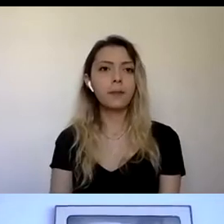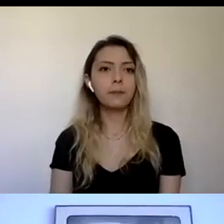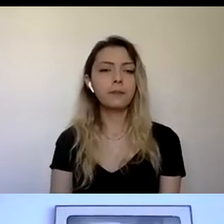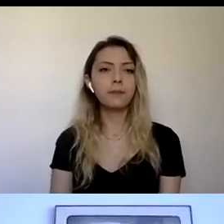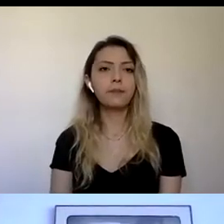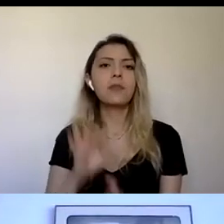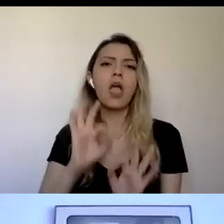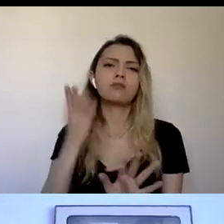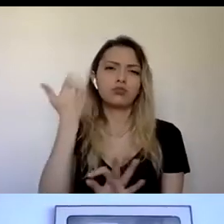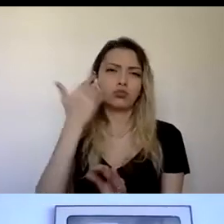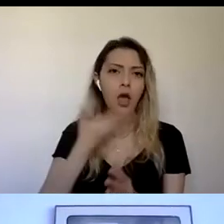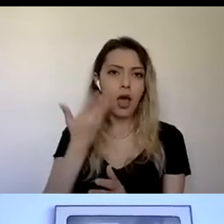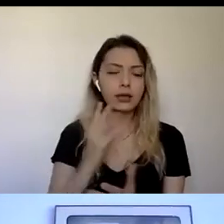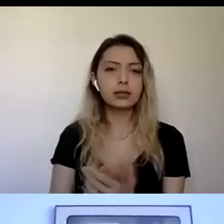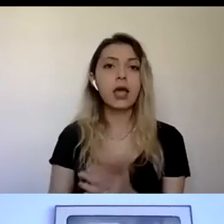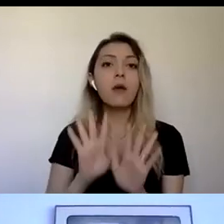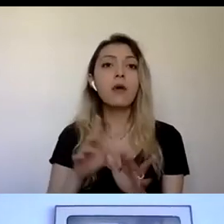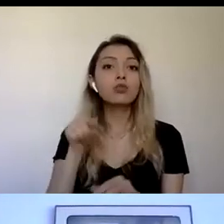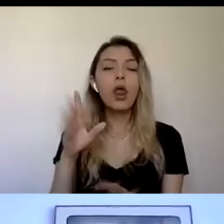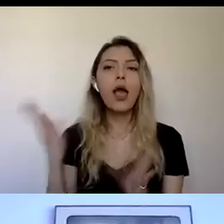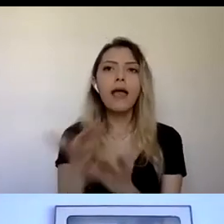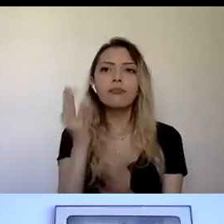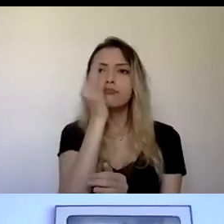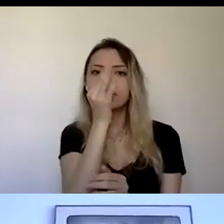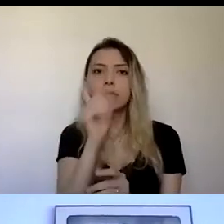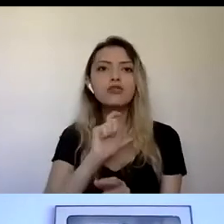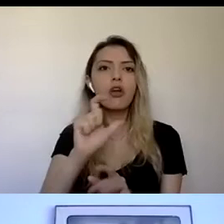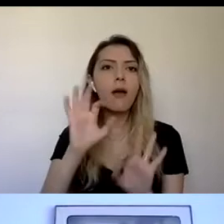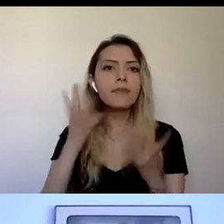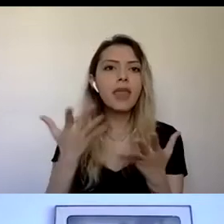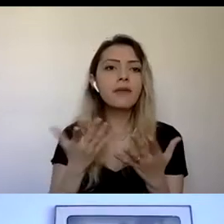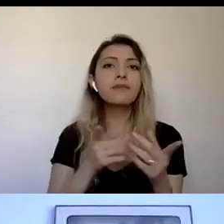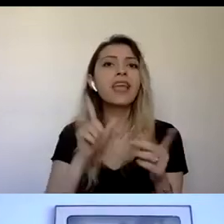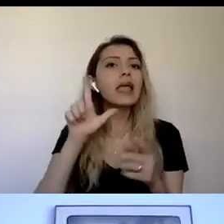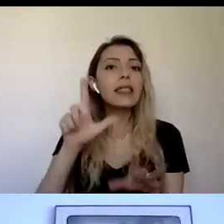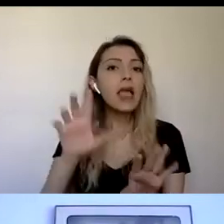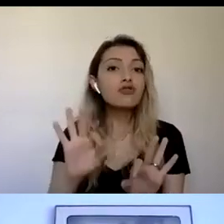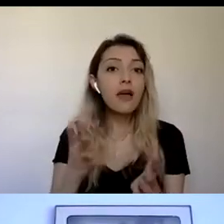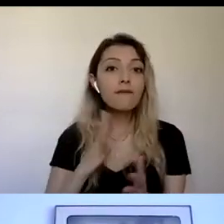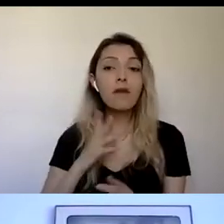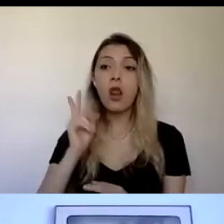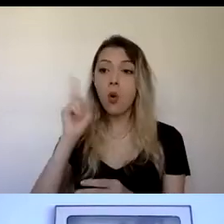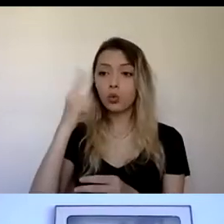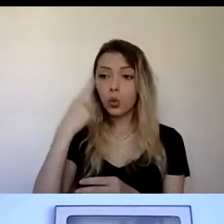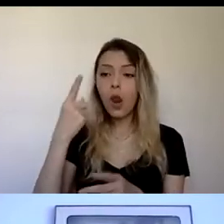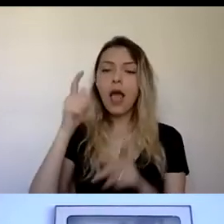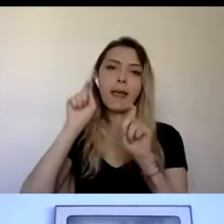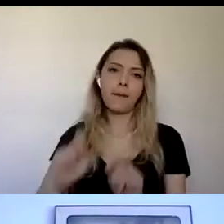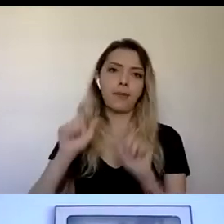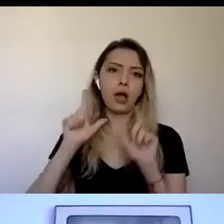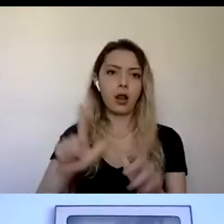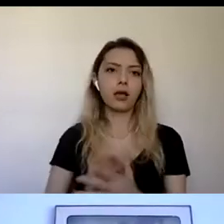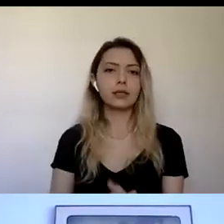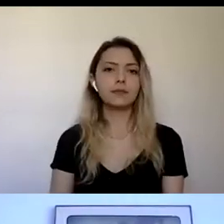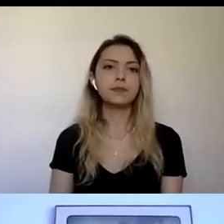hani en basit yanıtı istediğiniz gibi hangi ihtiyacınız neyse onun üzerinden yapabilirsiniz